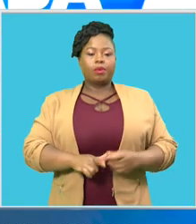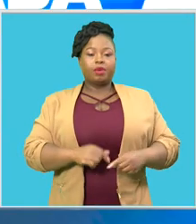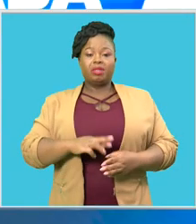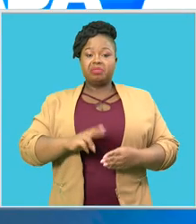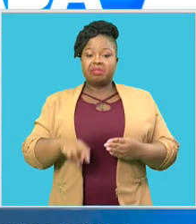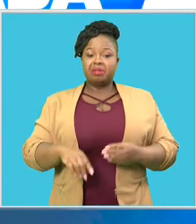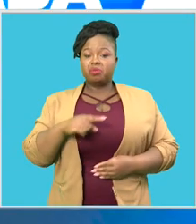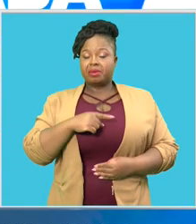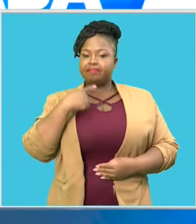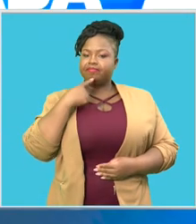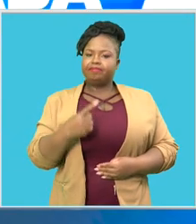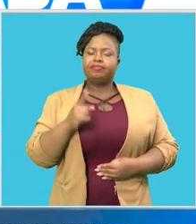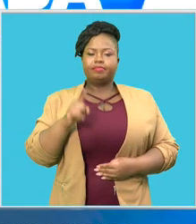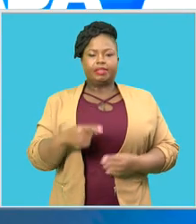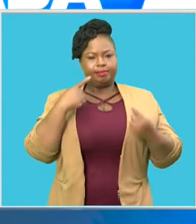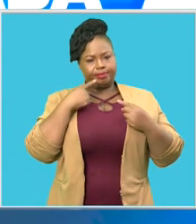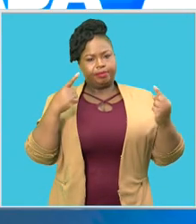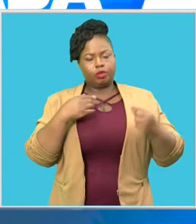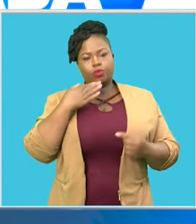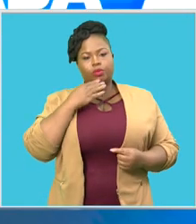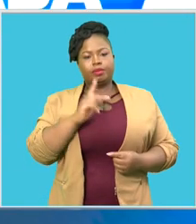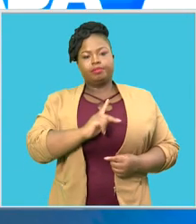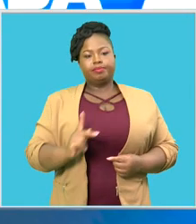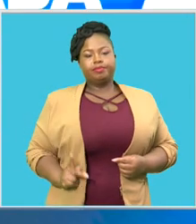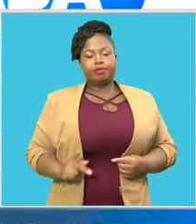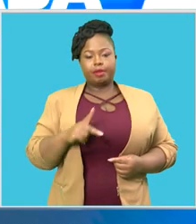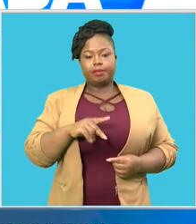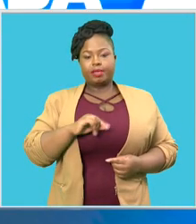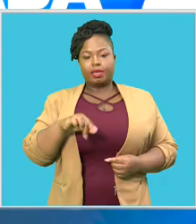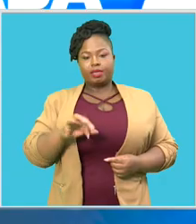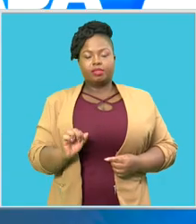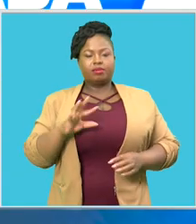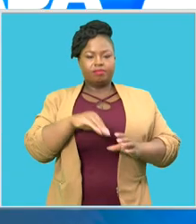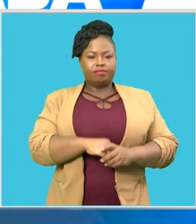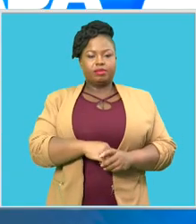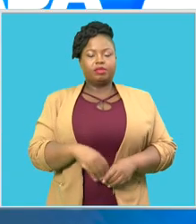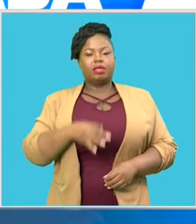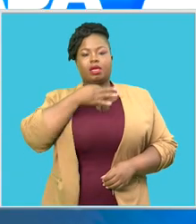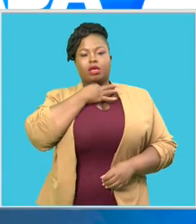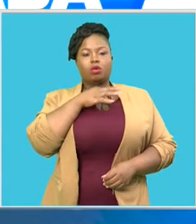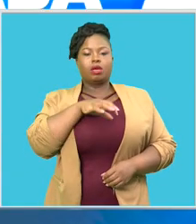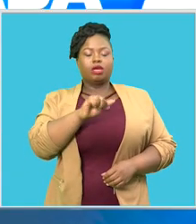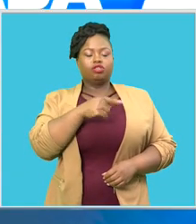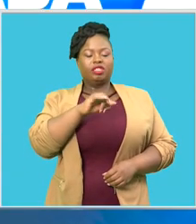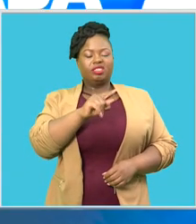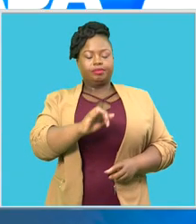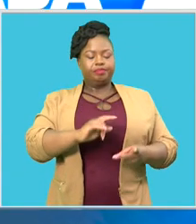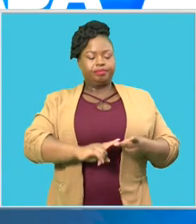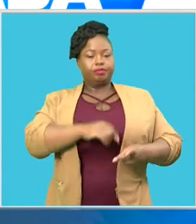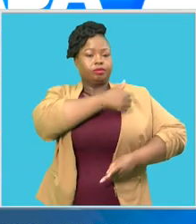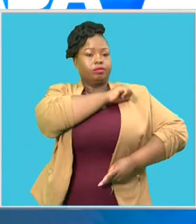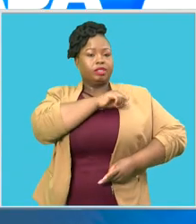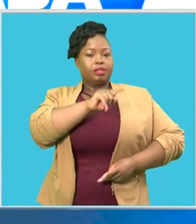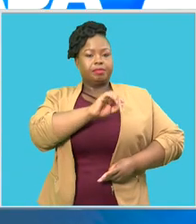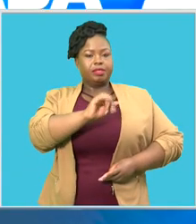okukhulunywa ngayo okulindeleke ukuthi ikhishwe nguNdunankulu uPanyaza lesufi, ihlanganisa i-AngloGold, Ashanti, Isibhedlela, iThembisa